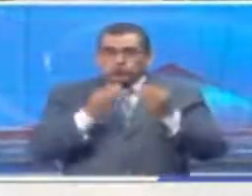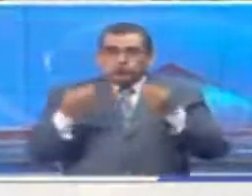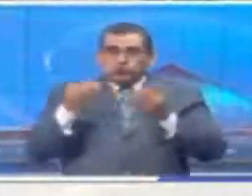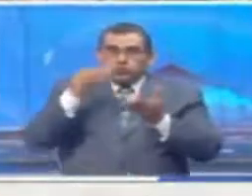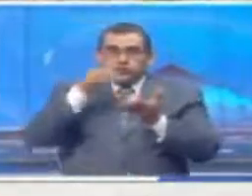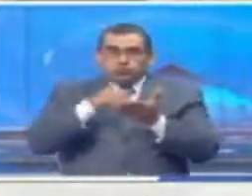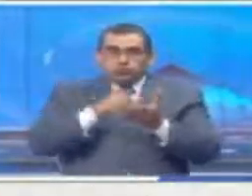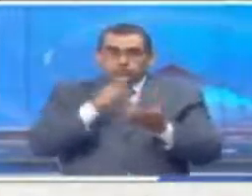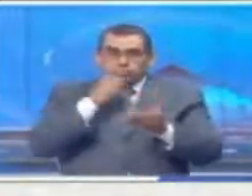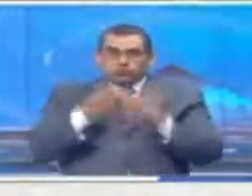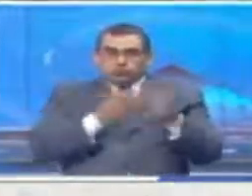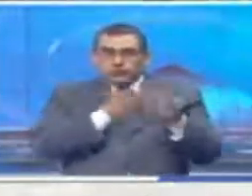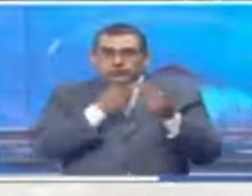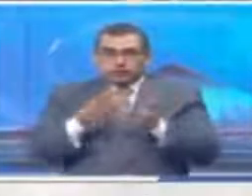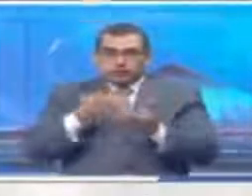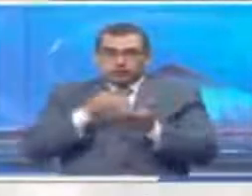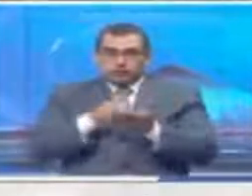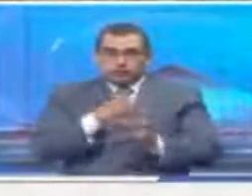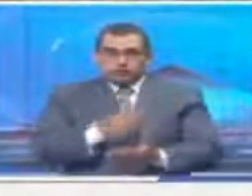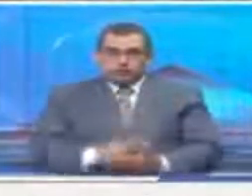البداية للزيارة.